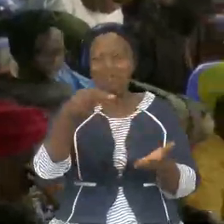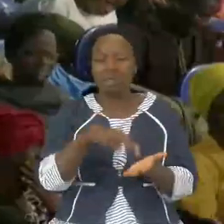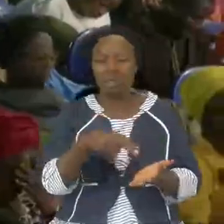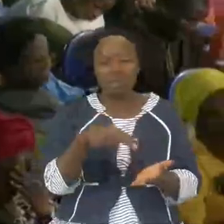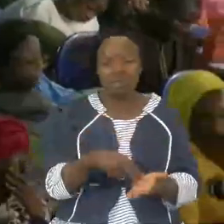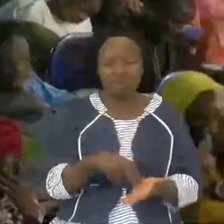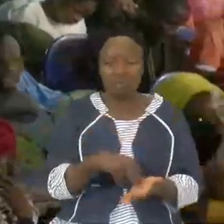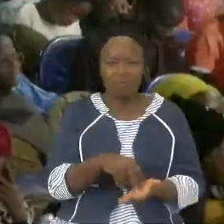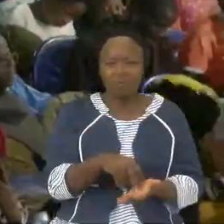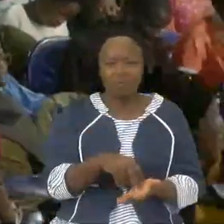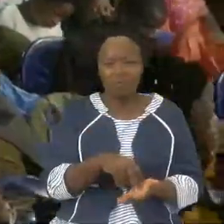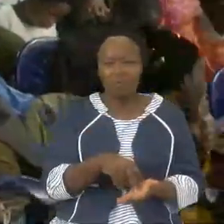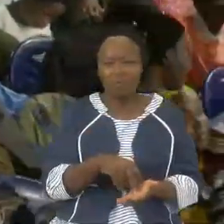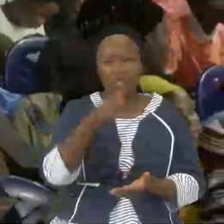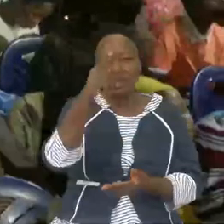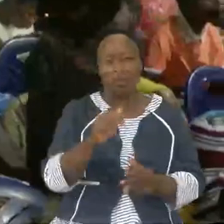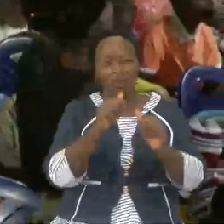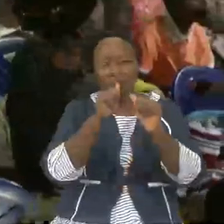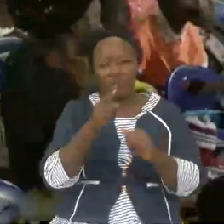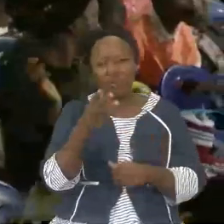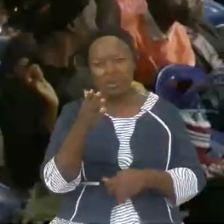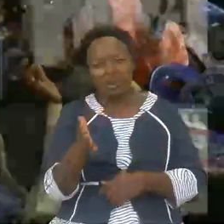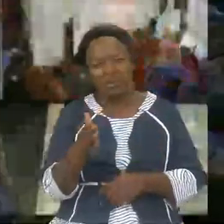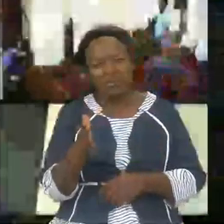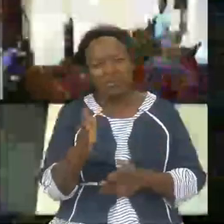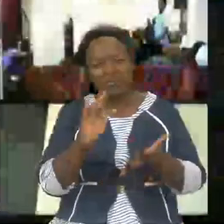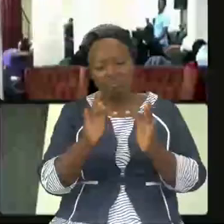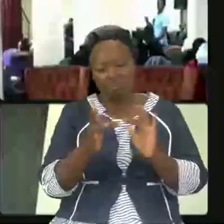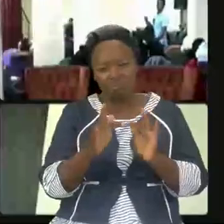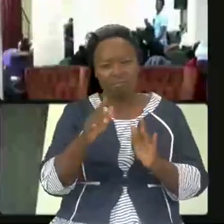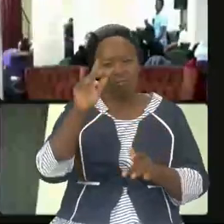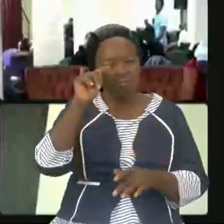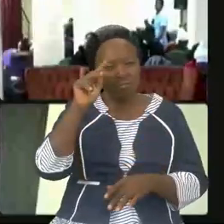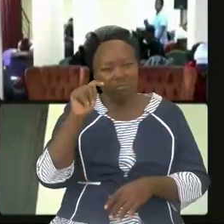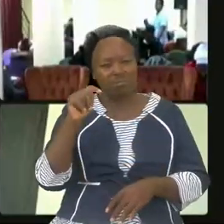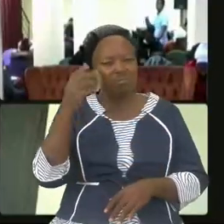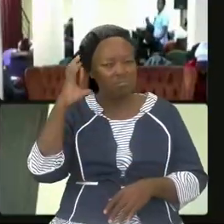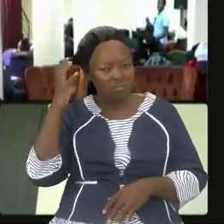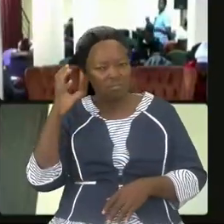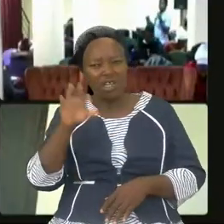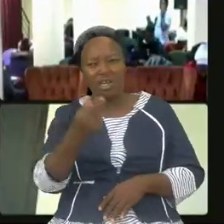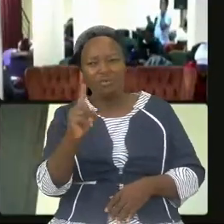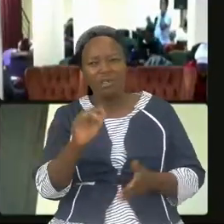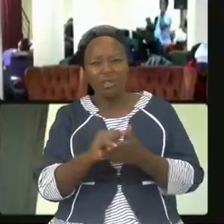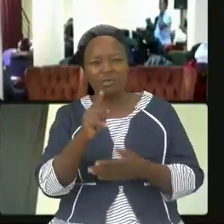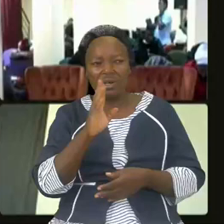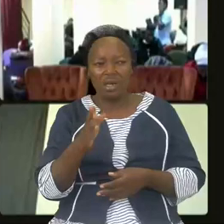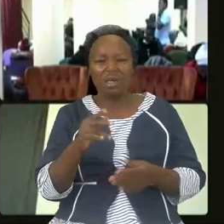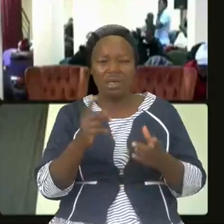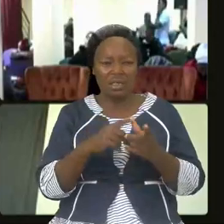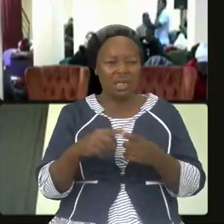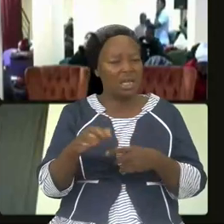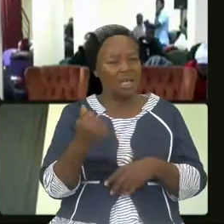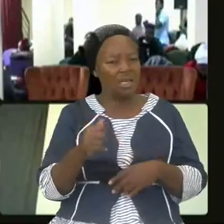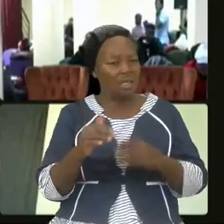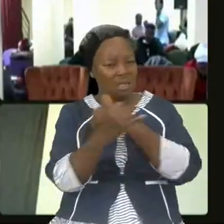debout. Que le Seigneur vous bénisse là-bas, en ligne, à la télé, à la radio, où que vous soyez, quel que soit le